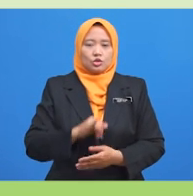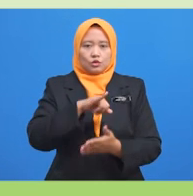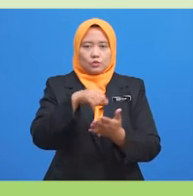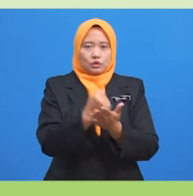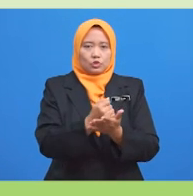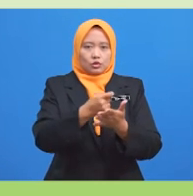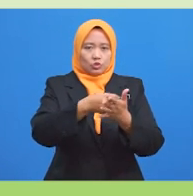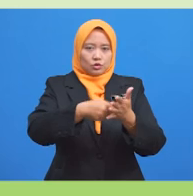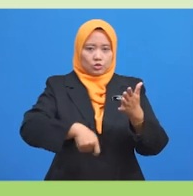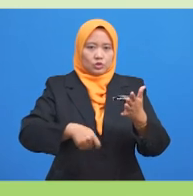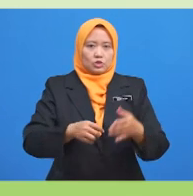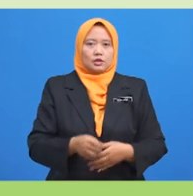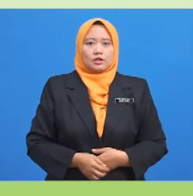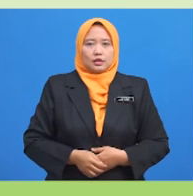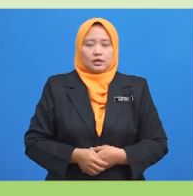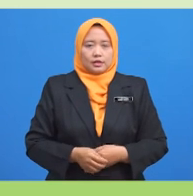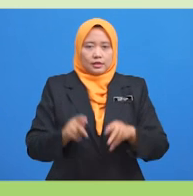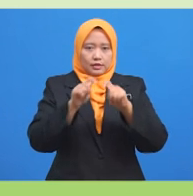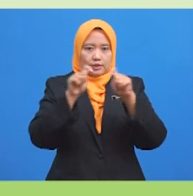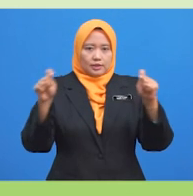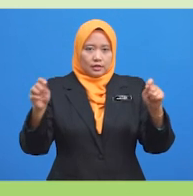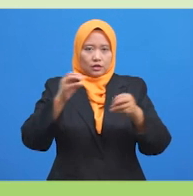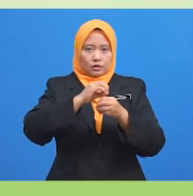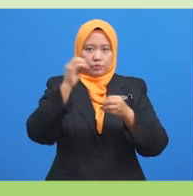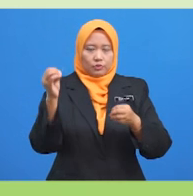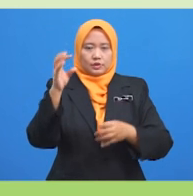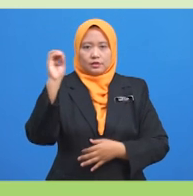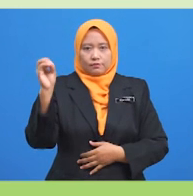kos di tingkat output sifar ialah kos tetap.